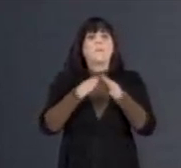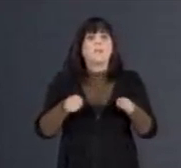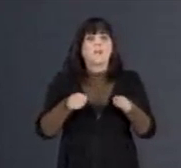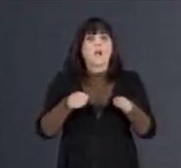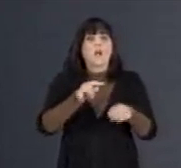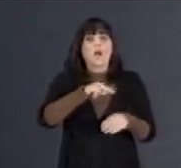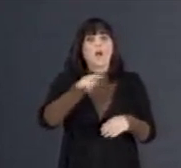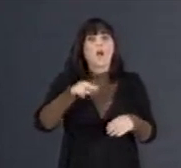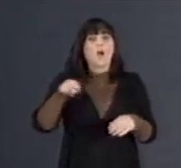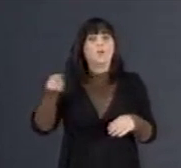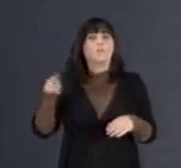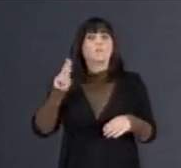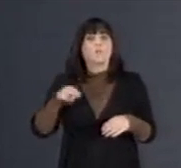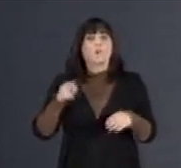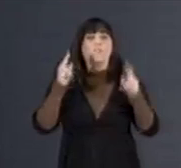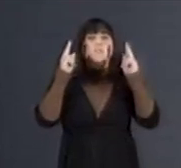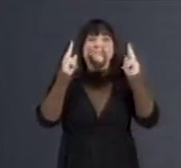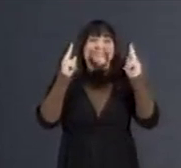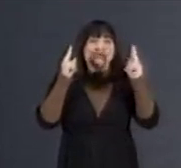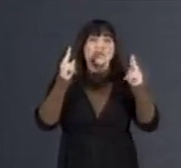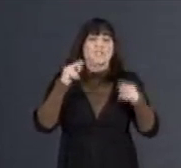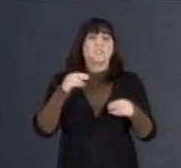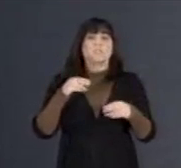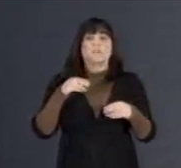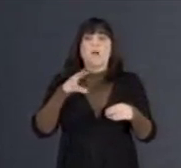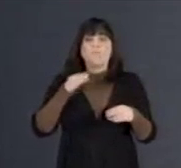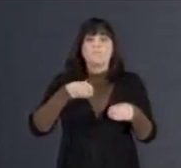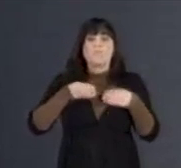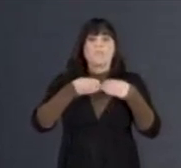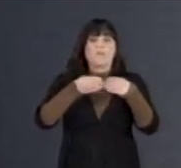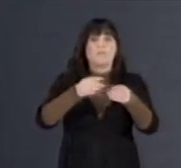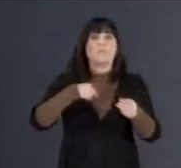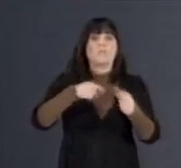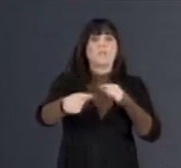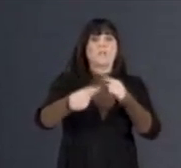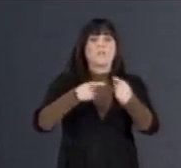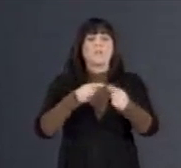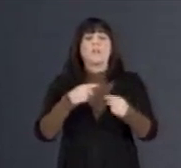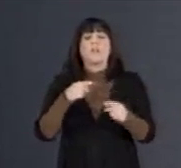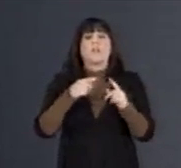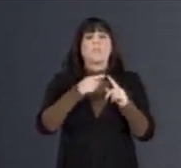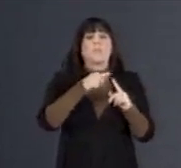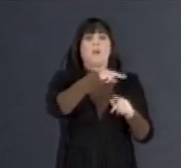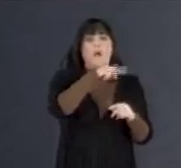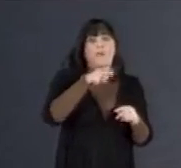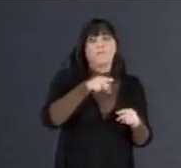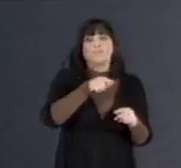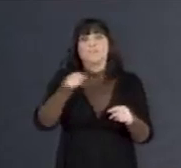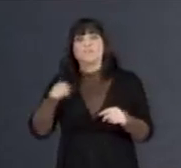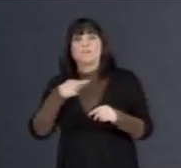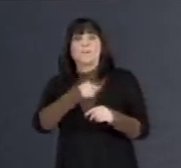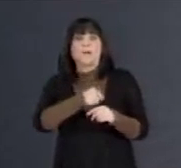Ankte dowod 2500 bethach għaudax 000 k пальpā bish it Itardz later Neapdijm man w Join għaudax